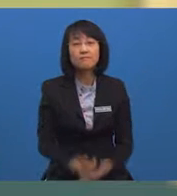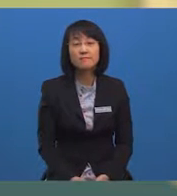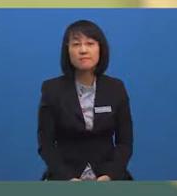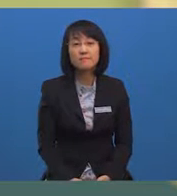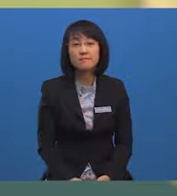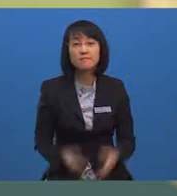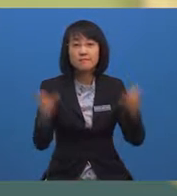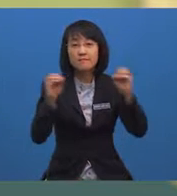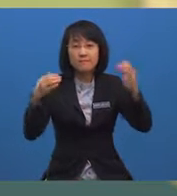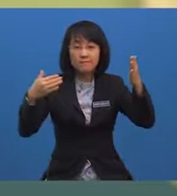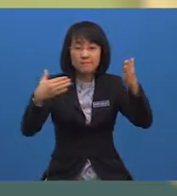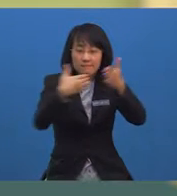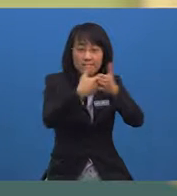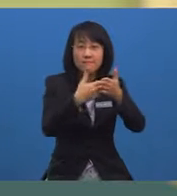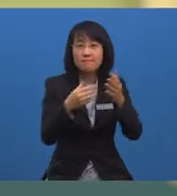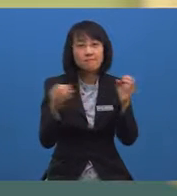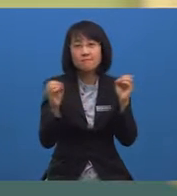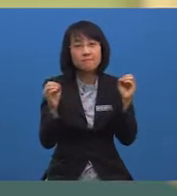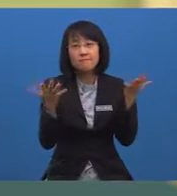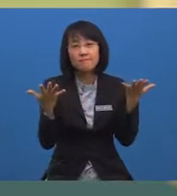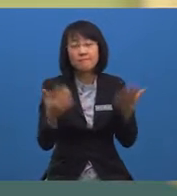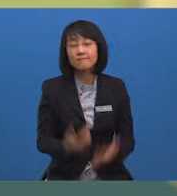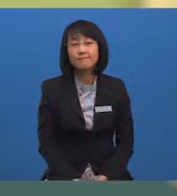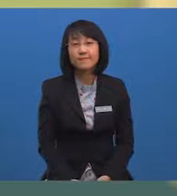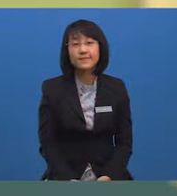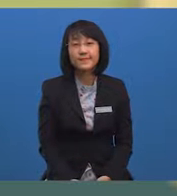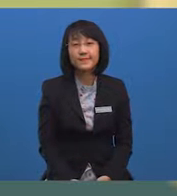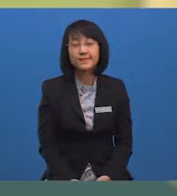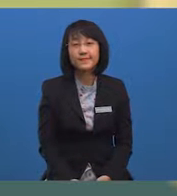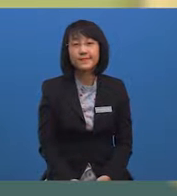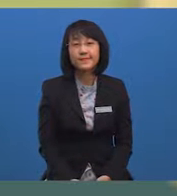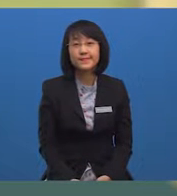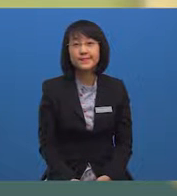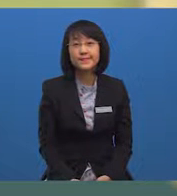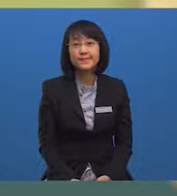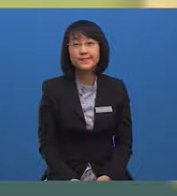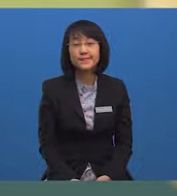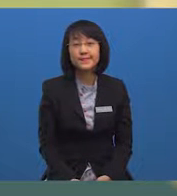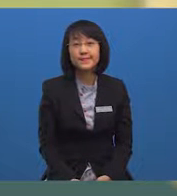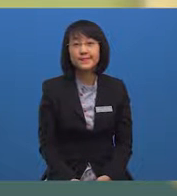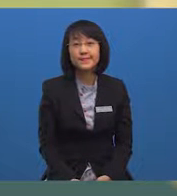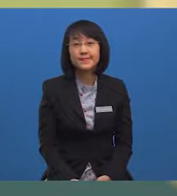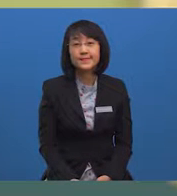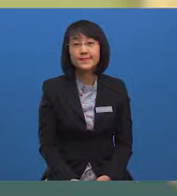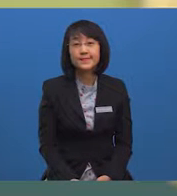Cikgu tunjukkan sekali lagi, dia tidak melekat. Kemudian kita